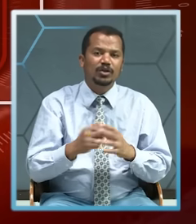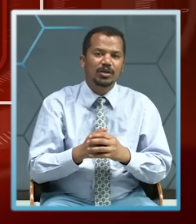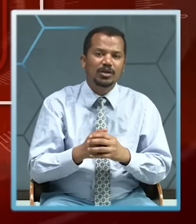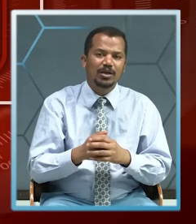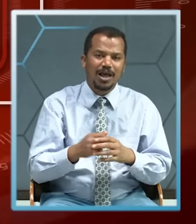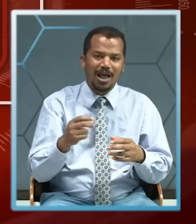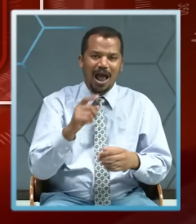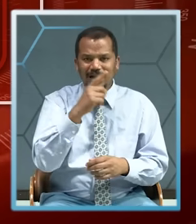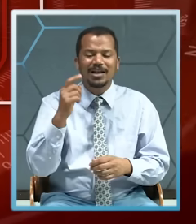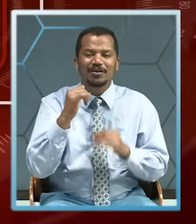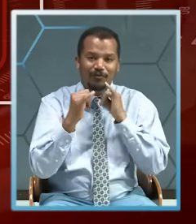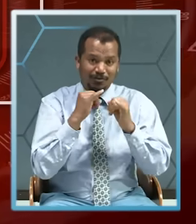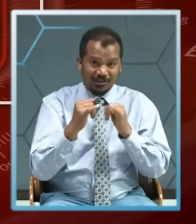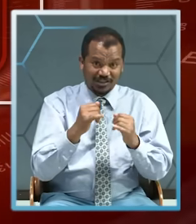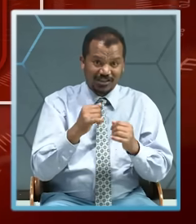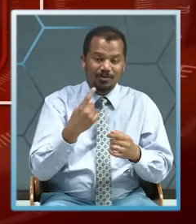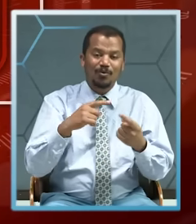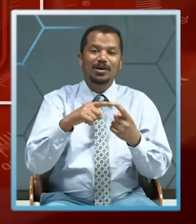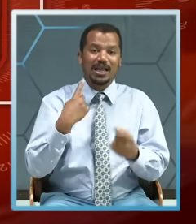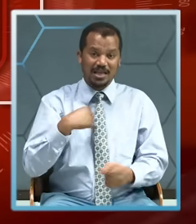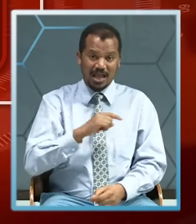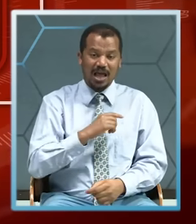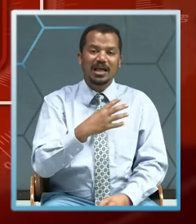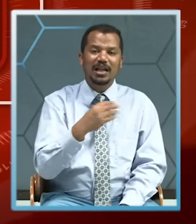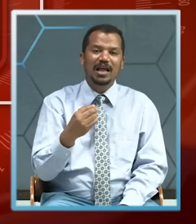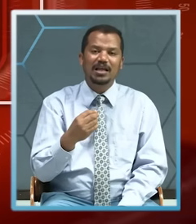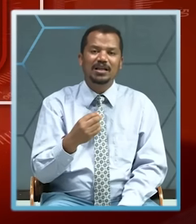እሺ አንዳንድ መረጃዎች እየመጡ ነው ወደ እኛና